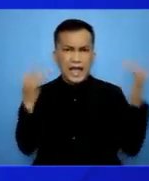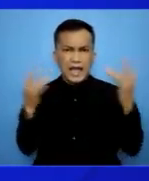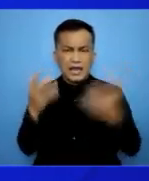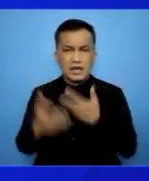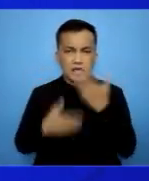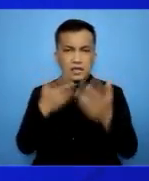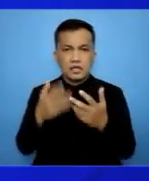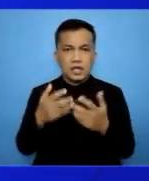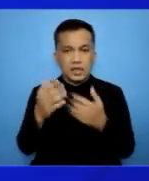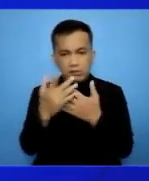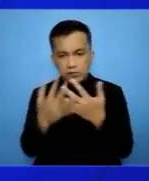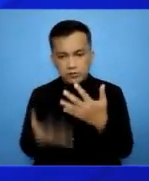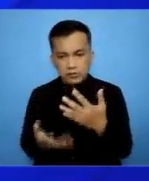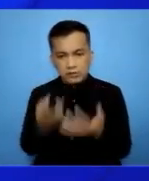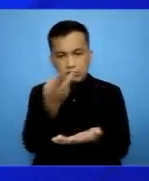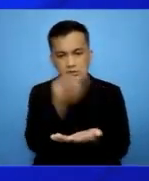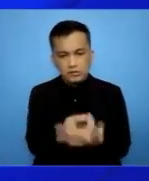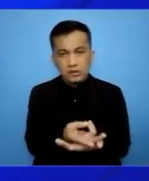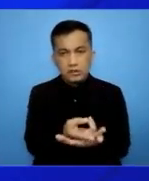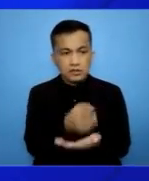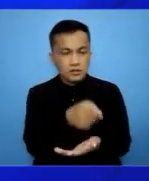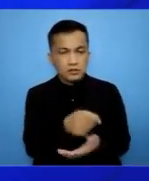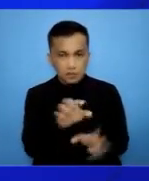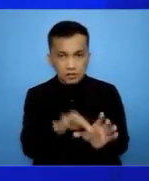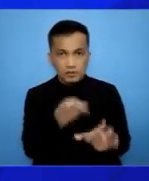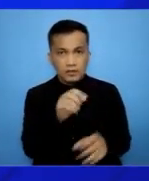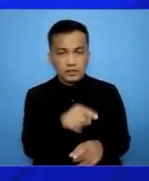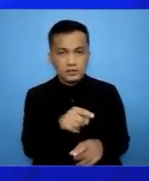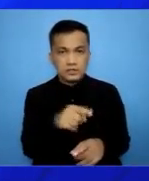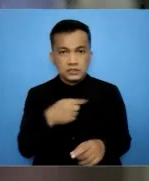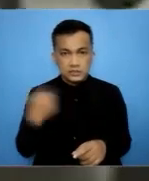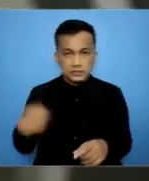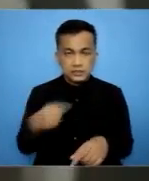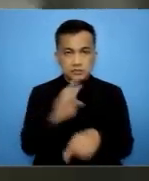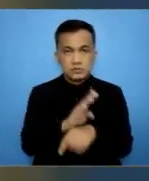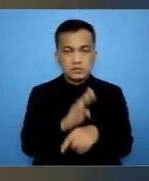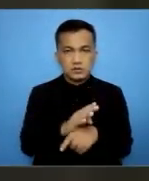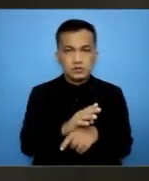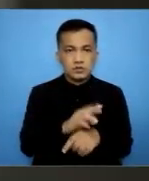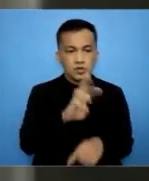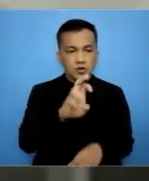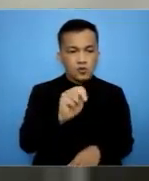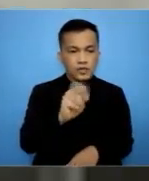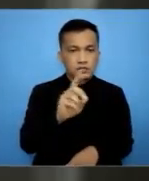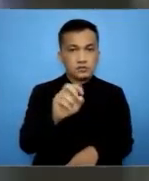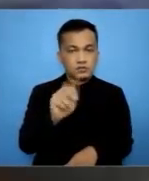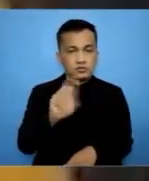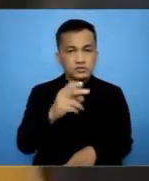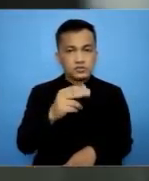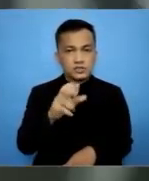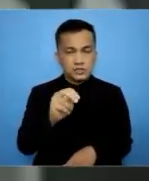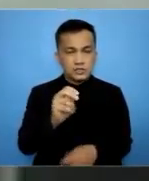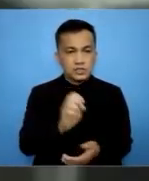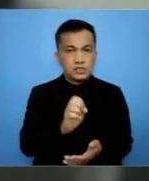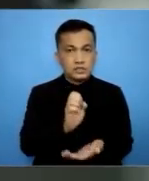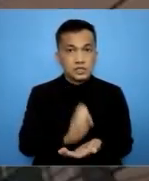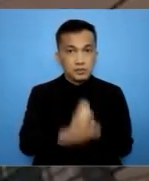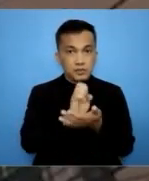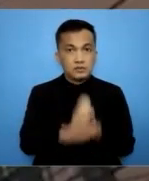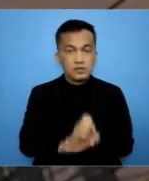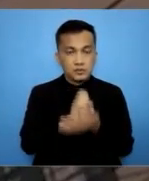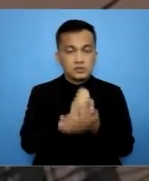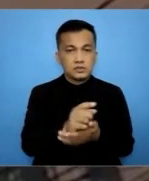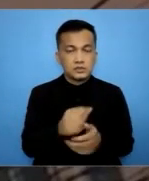Duguan at nakabulagta na sa sahig ng matagpuan ang Chinese businessman na si Wen Dunchen sa loob ng elevator ng Sanjay Tower